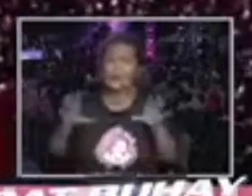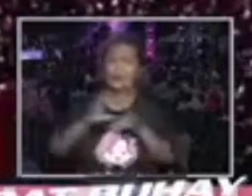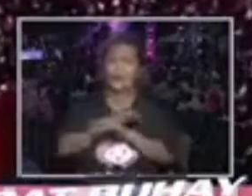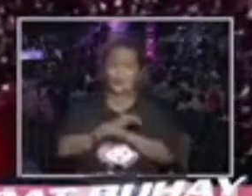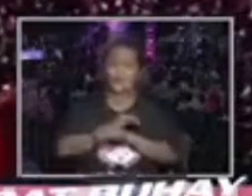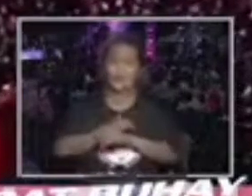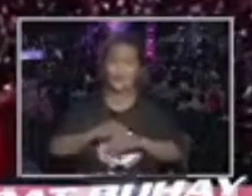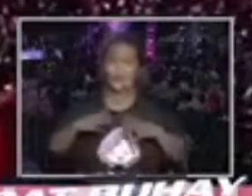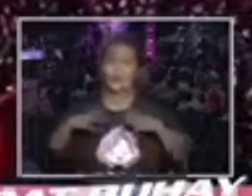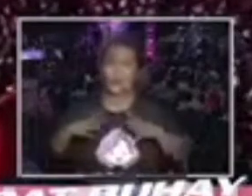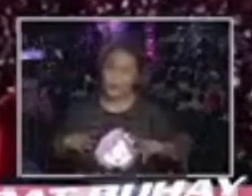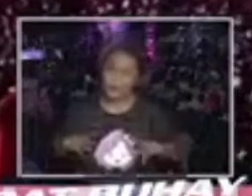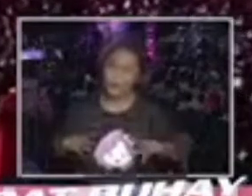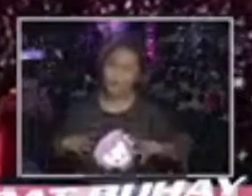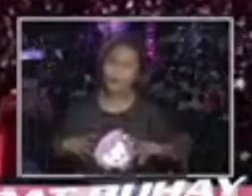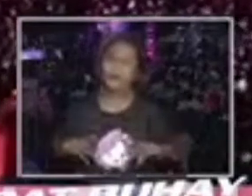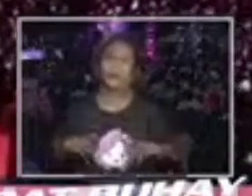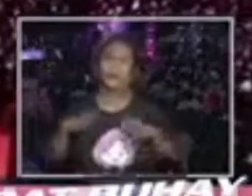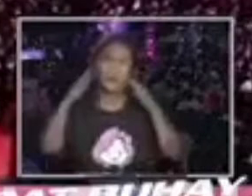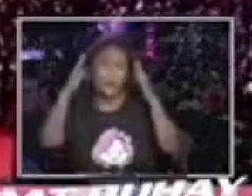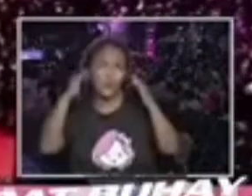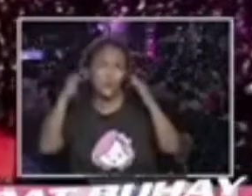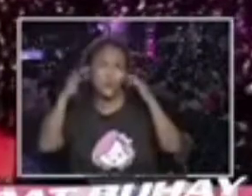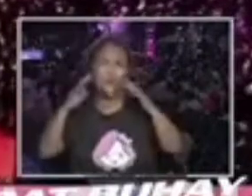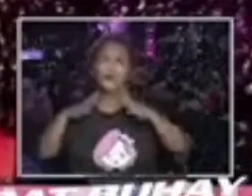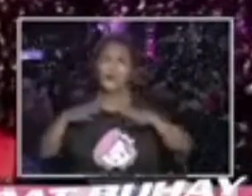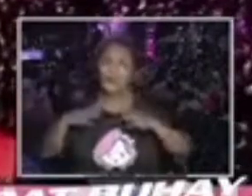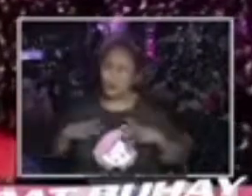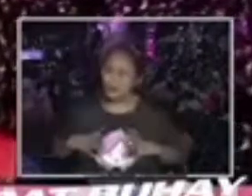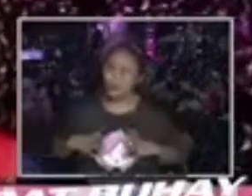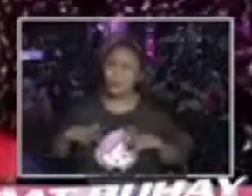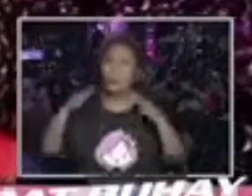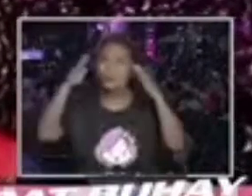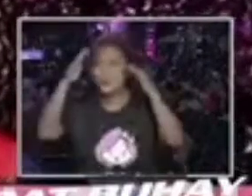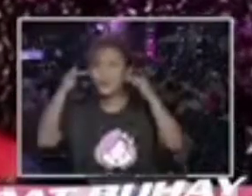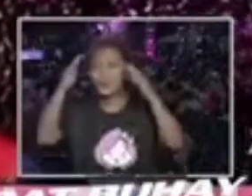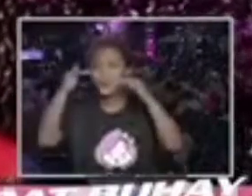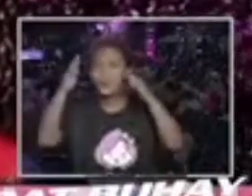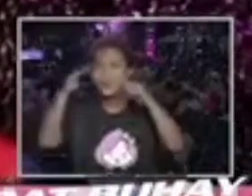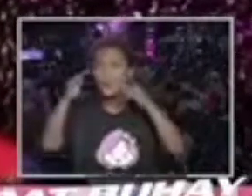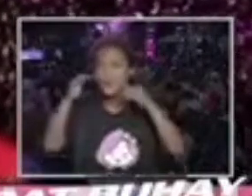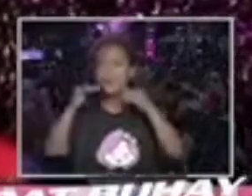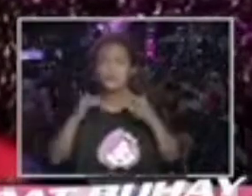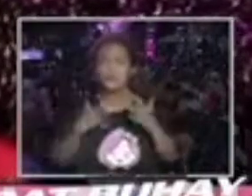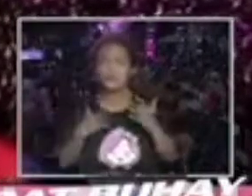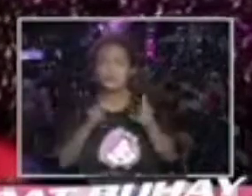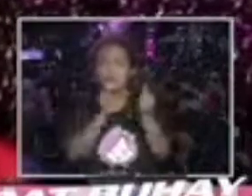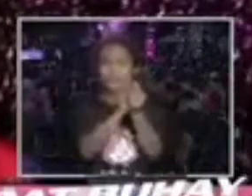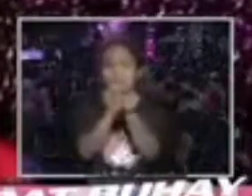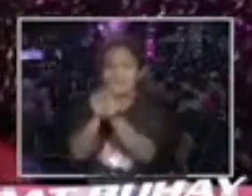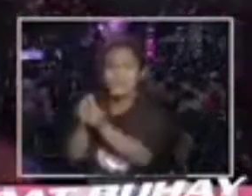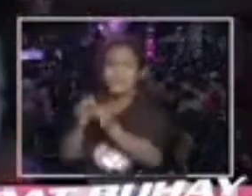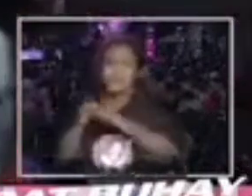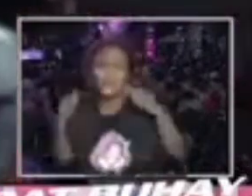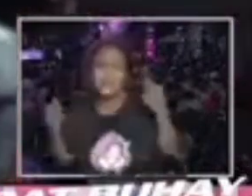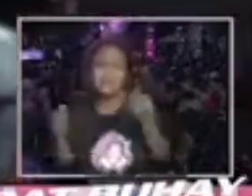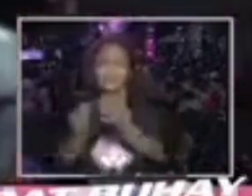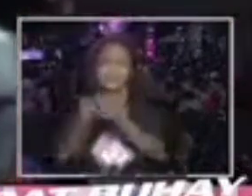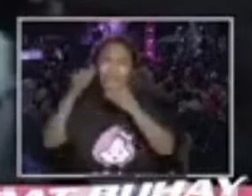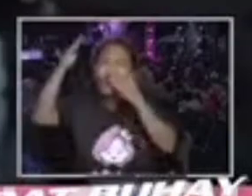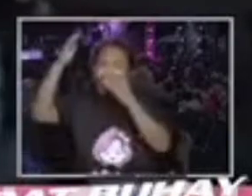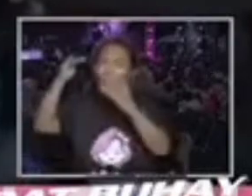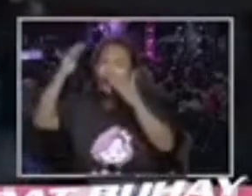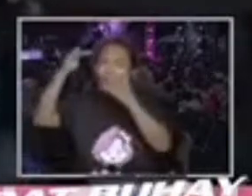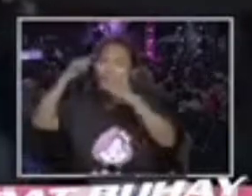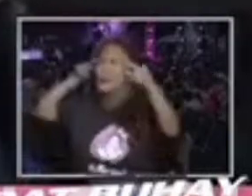Sana guminhawa. Sana maabot ng mga mahal ko sa buhay ang mga pangarap